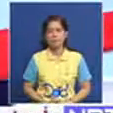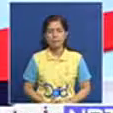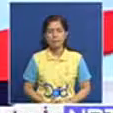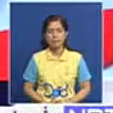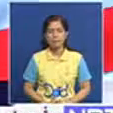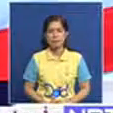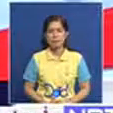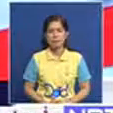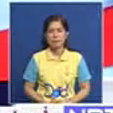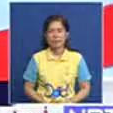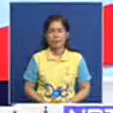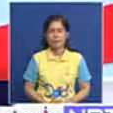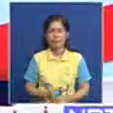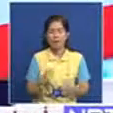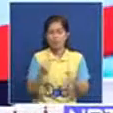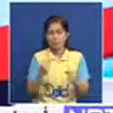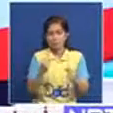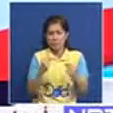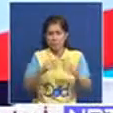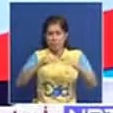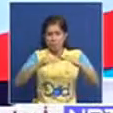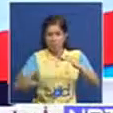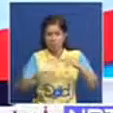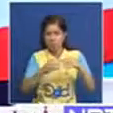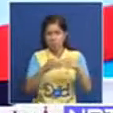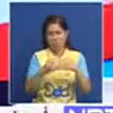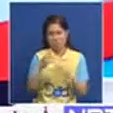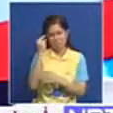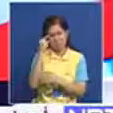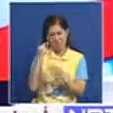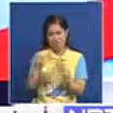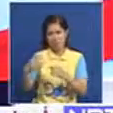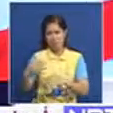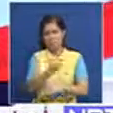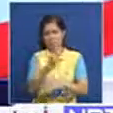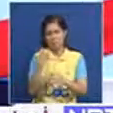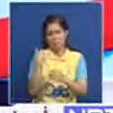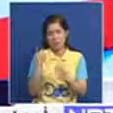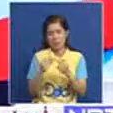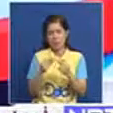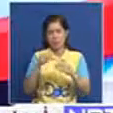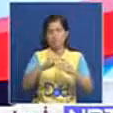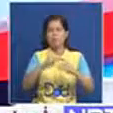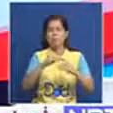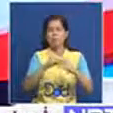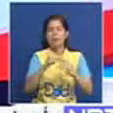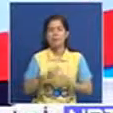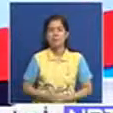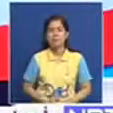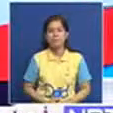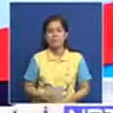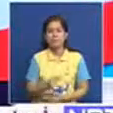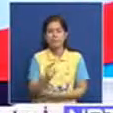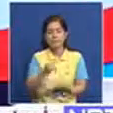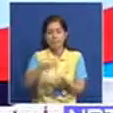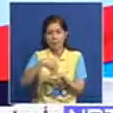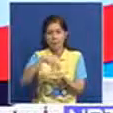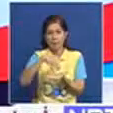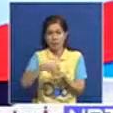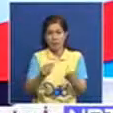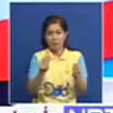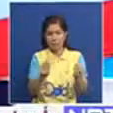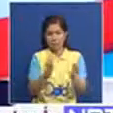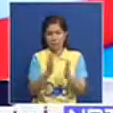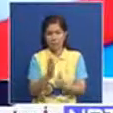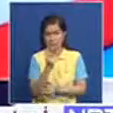ครับก็จะเป็นความพยายามในการที่จะลดบรรดายี่ปั้วสะปั้วทำให้ราคาสลากนั้นถูกลงเอาตัวเองเล่าให้คุณผู้ฟังให้ผู้ชม